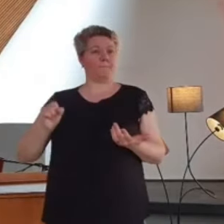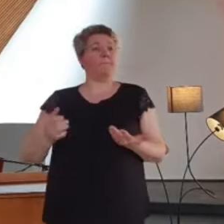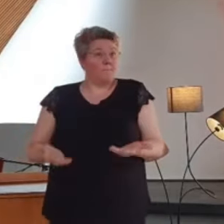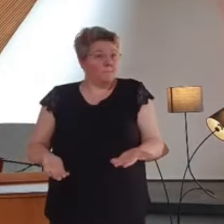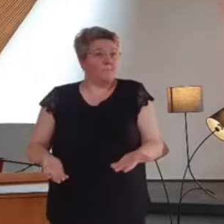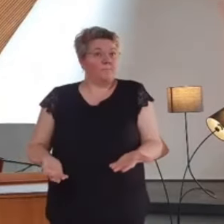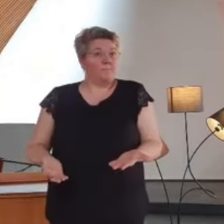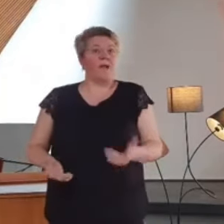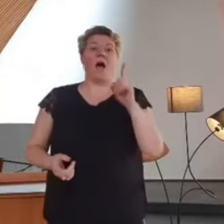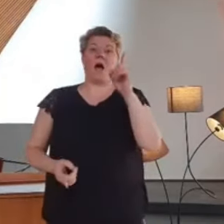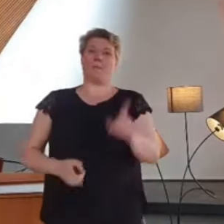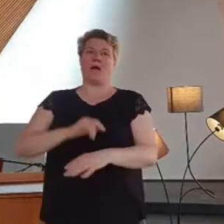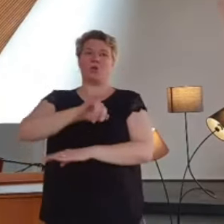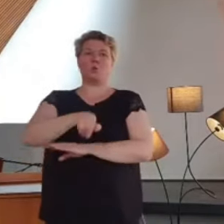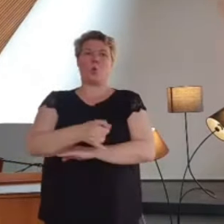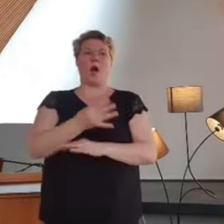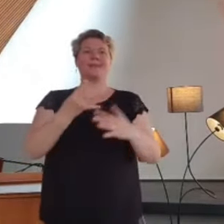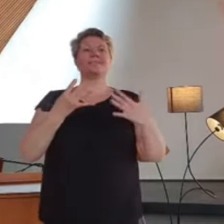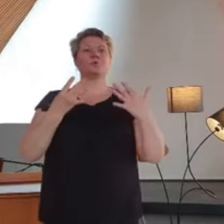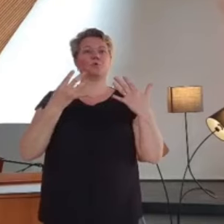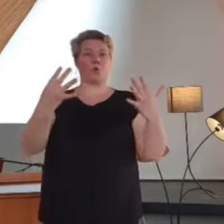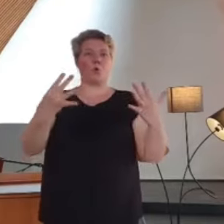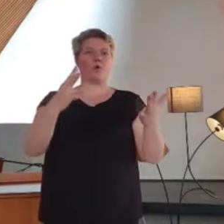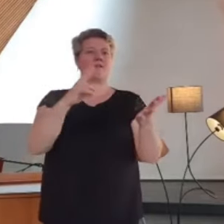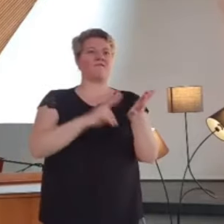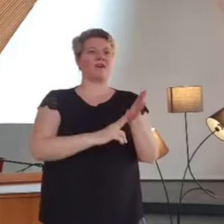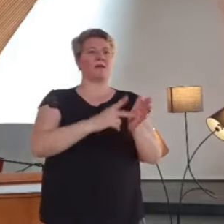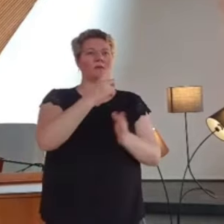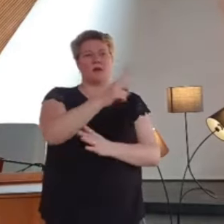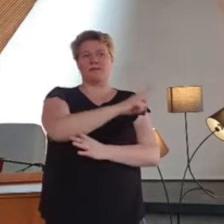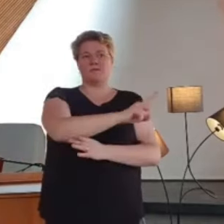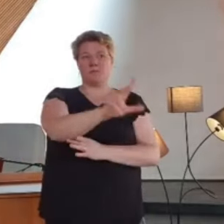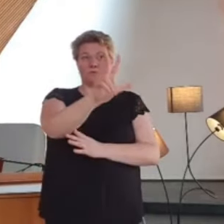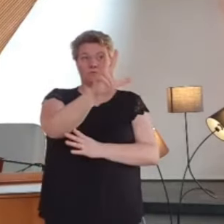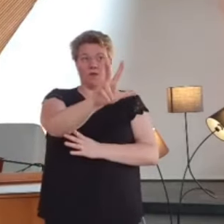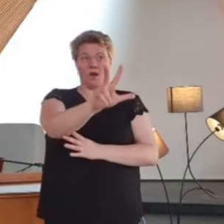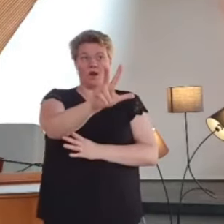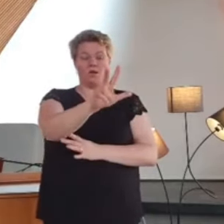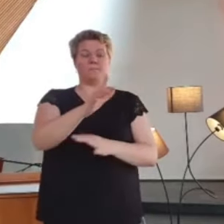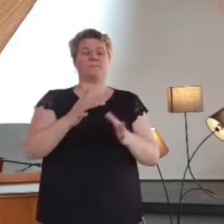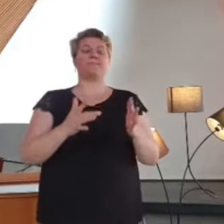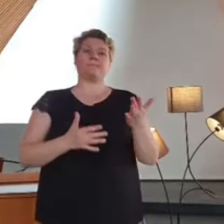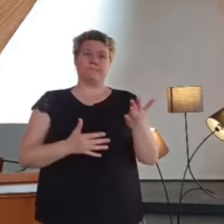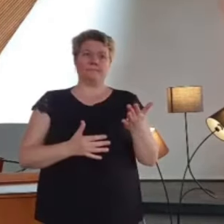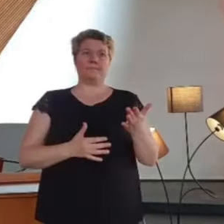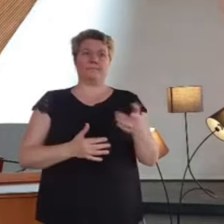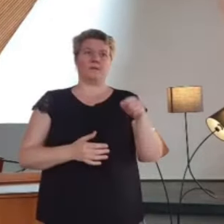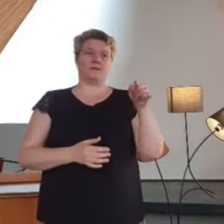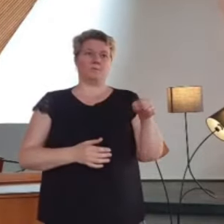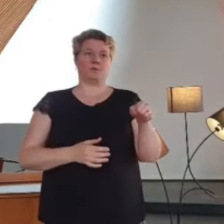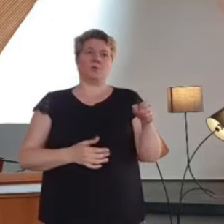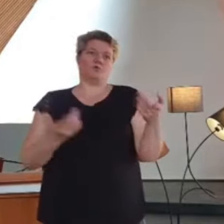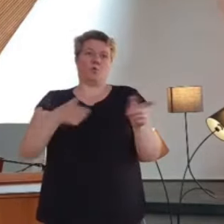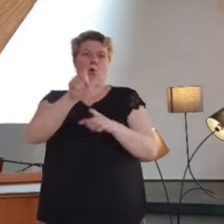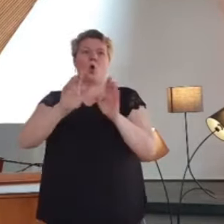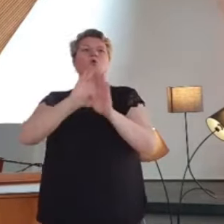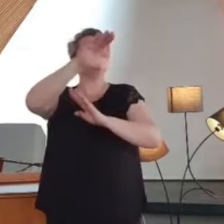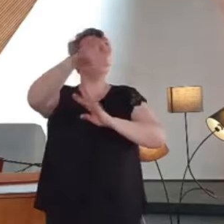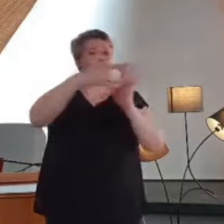Jesus sagt in Johannes 9, die Verse 1 bis 3. Also, Jesus sagt das nicht, erstmal wird es über Jesus